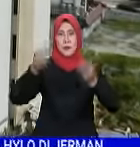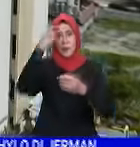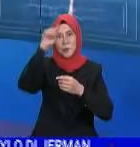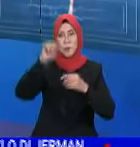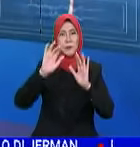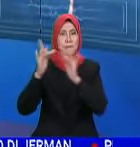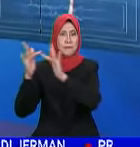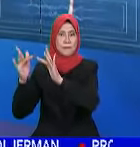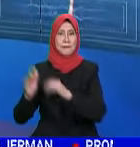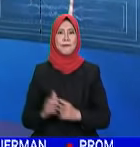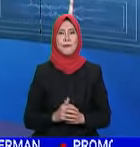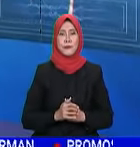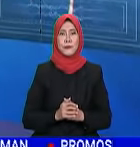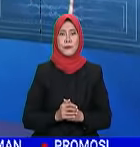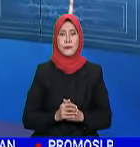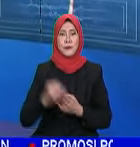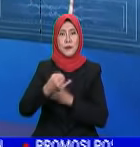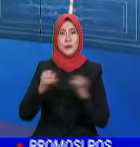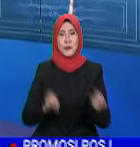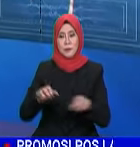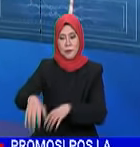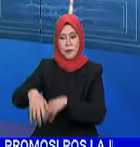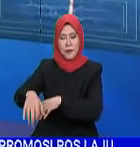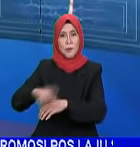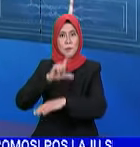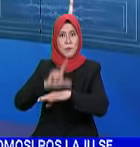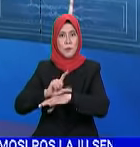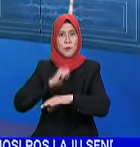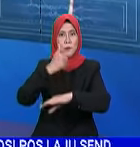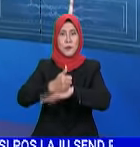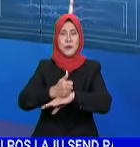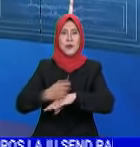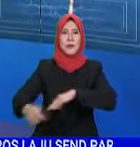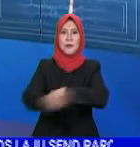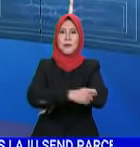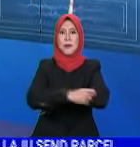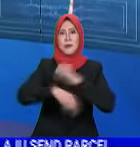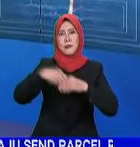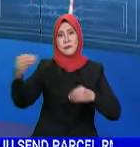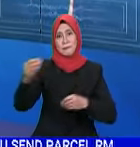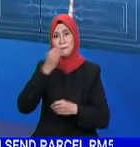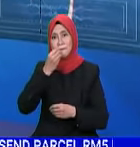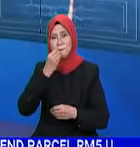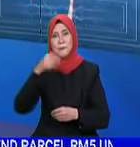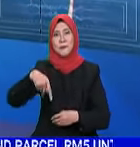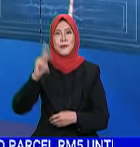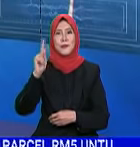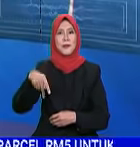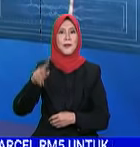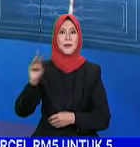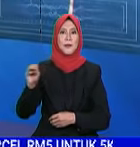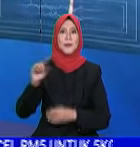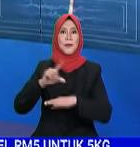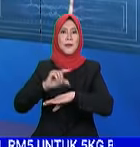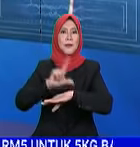lebar. Jabatan Pertanian Labuan bakal mewujudkan Taman Kekal Pengeluaran Makanan TKPM di